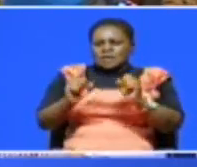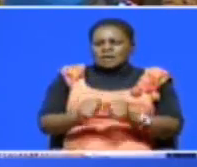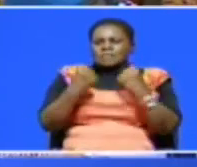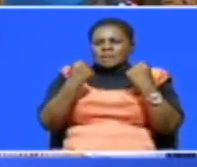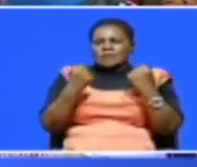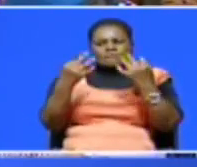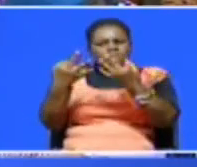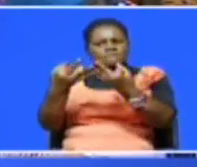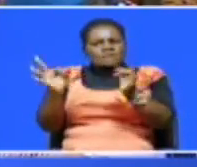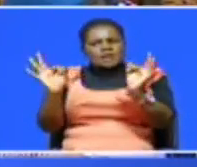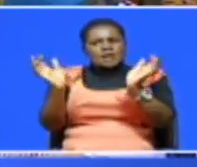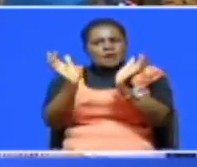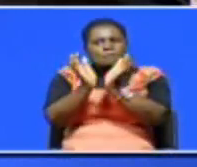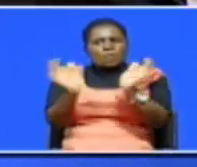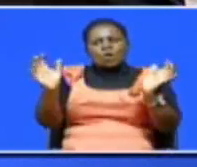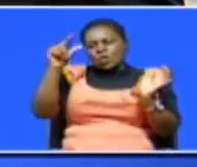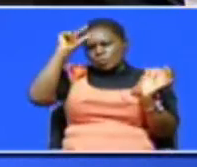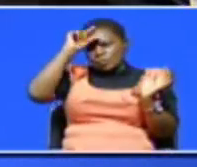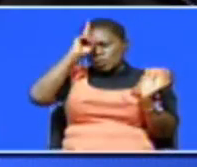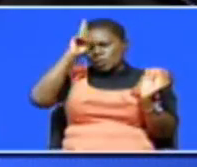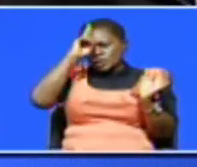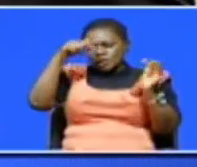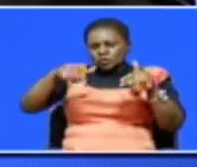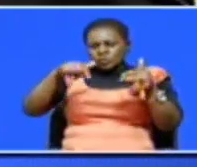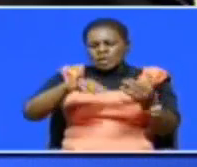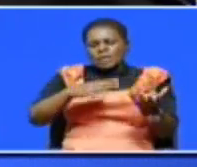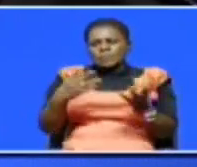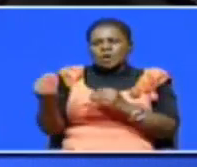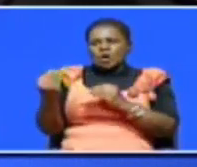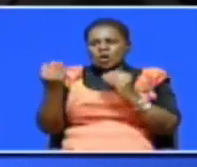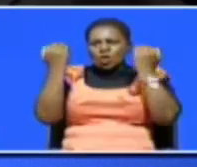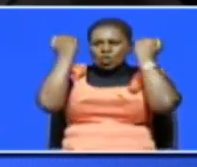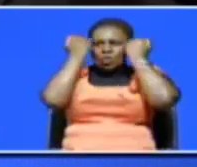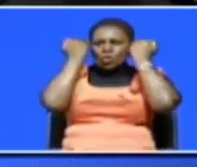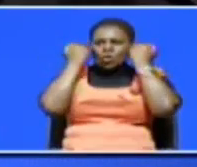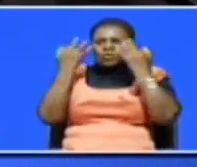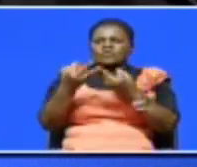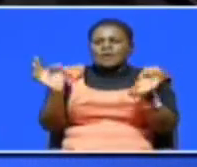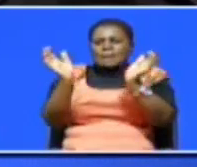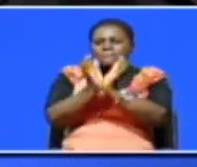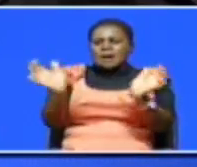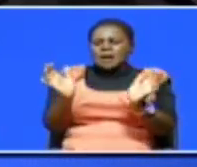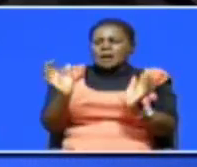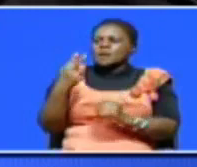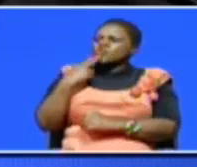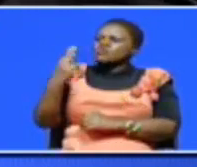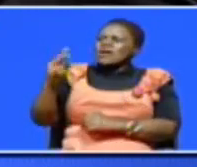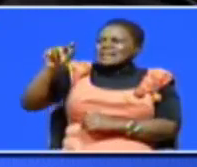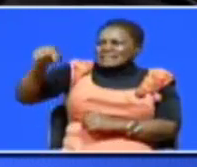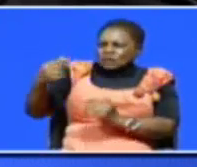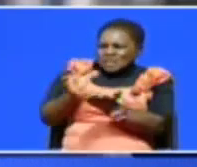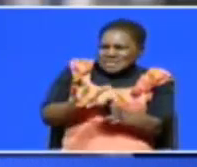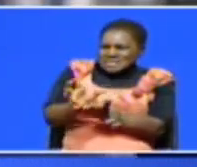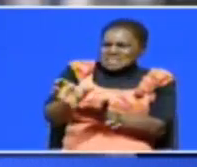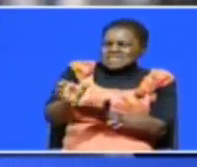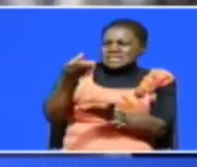Mungatana aliwachiliwa kwa dhamana ya polisi na hii leo alifika mahakamani ambapo aliwachiliwa kwa dhamana ya shilingi 200,000 pesa